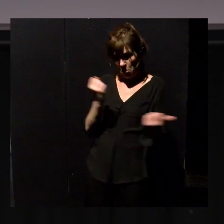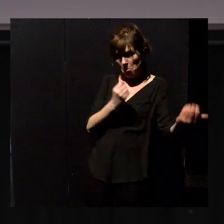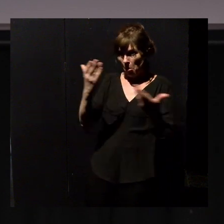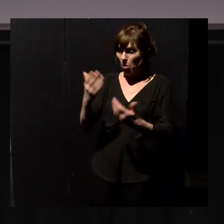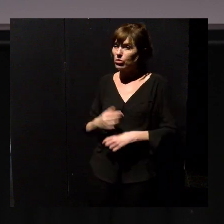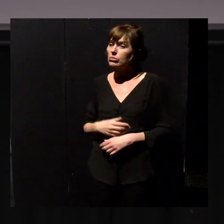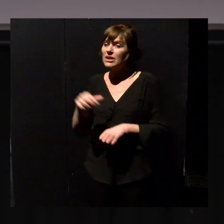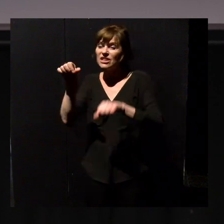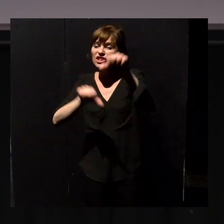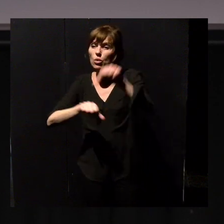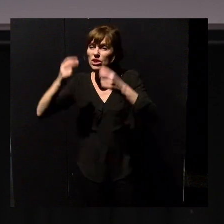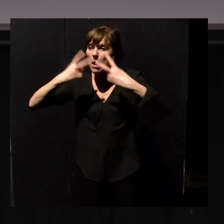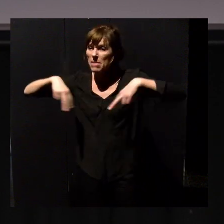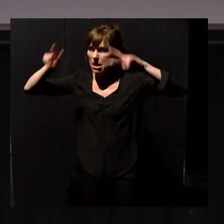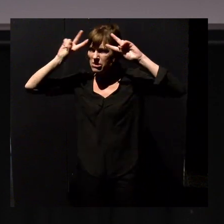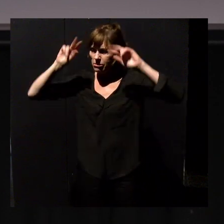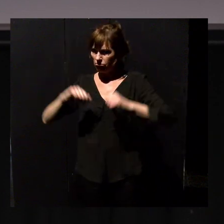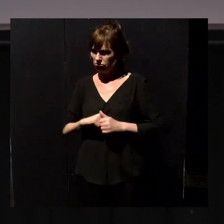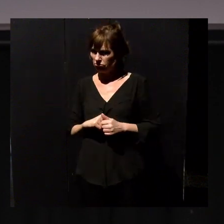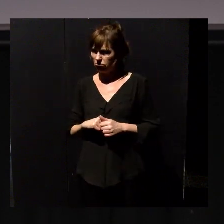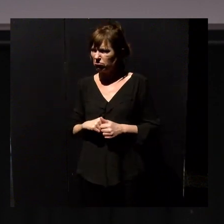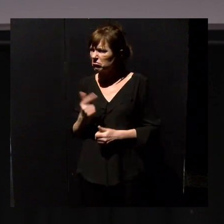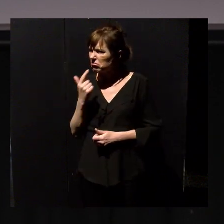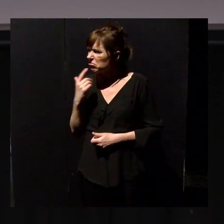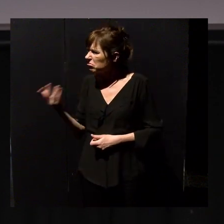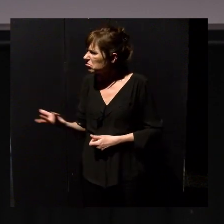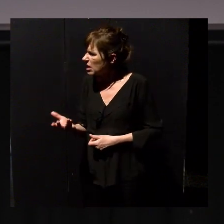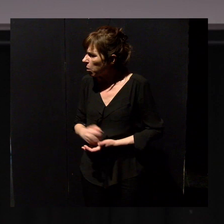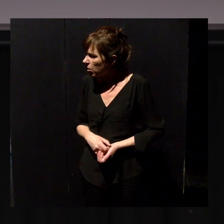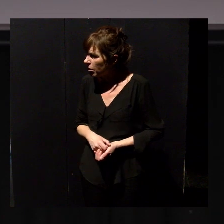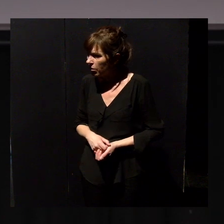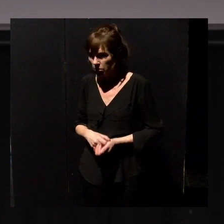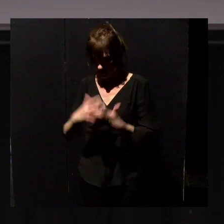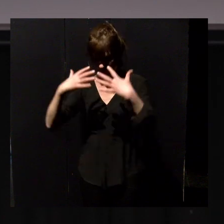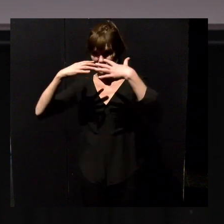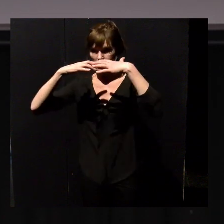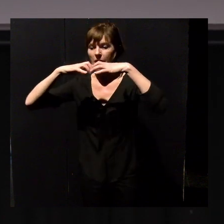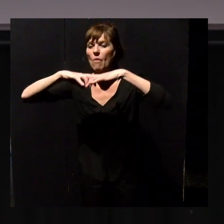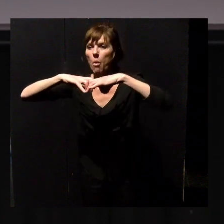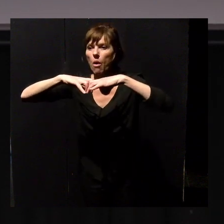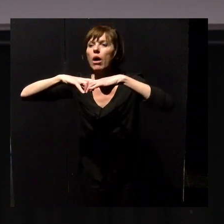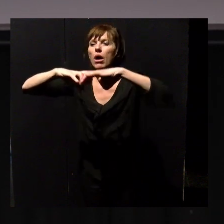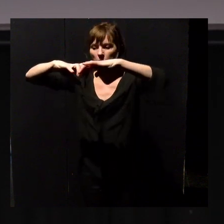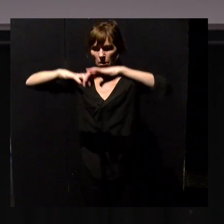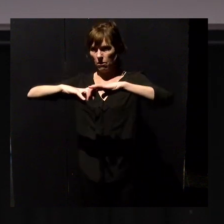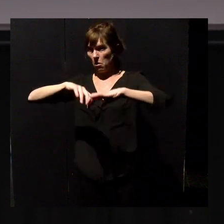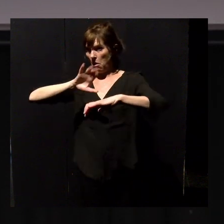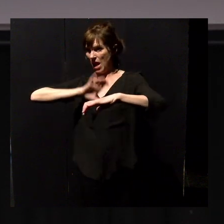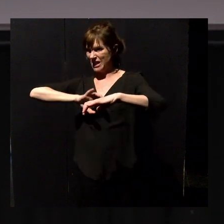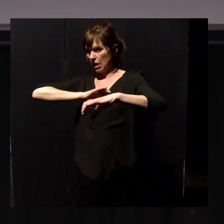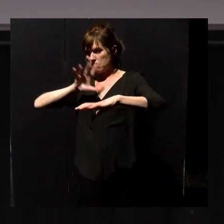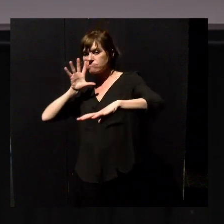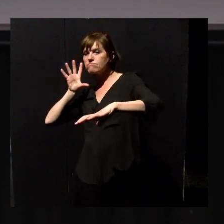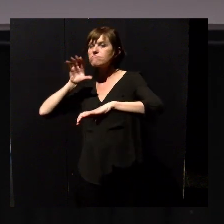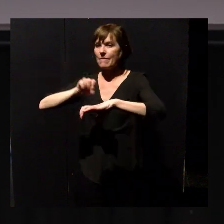l'épilepsie. Alors ça consiste en quoi? Eh bien ça consiste en essayer de repérer dans le cerveau du patient qui fait des crises, la zone